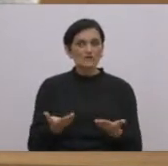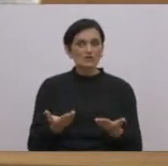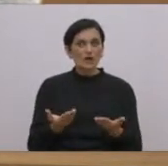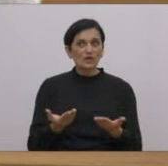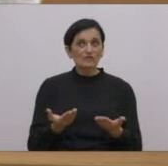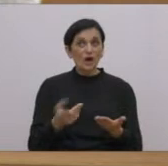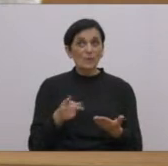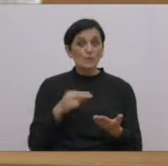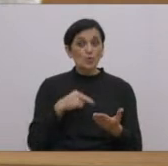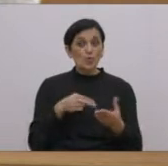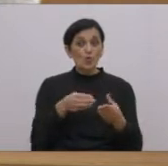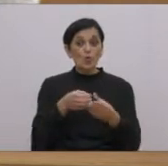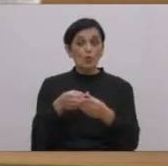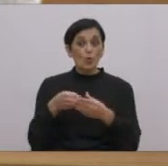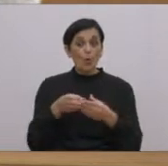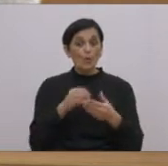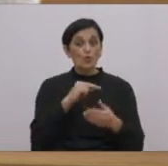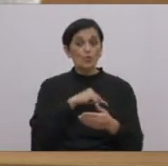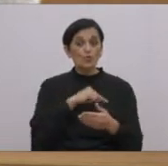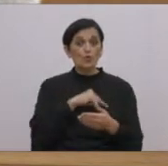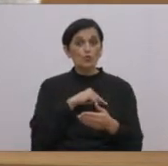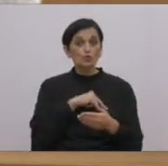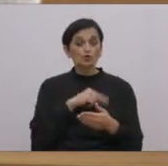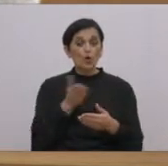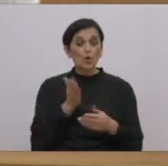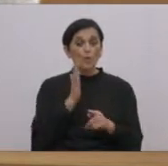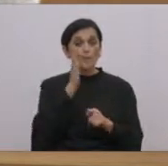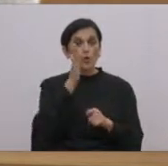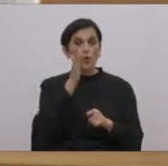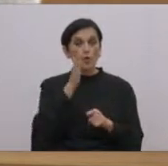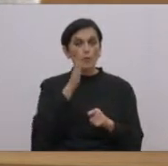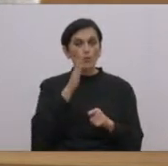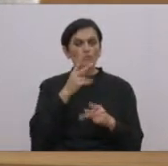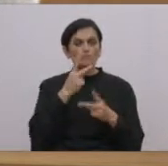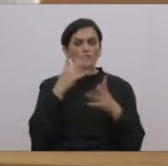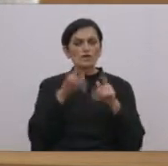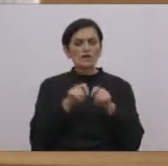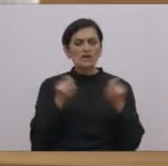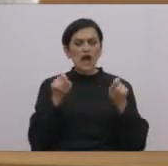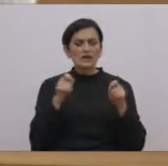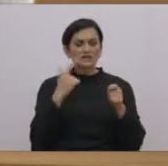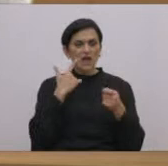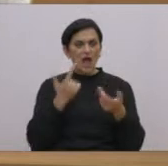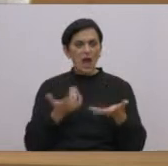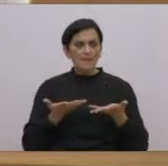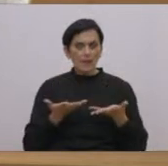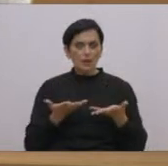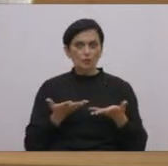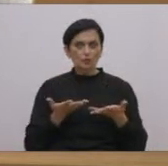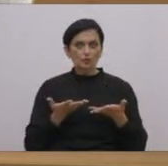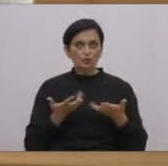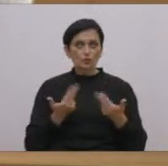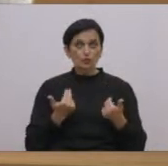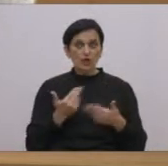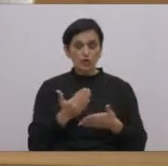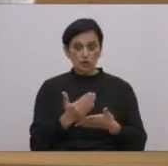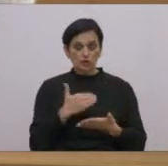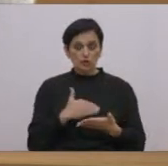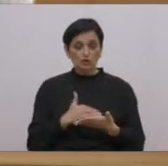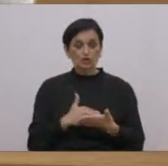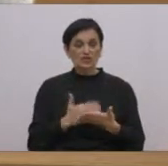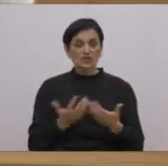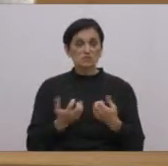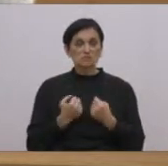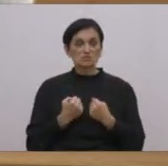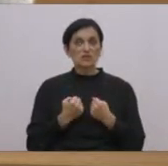ამ კომპანიების მუშაობა გავხადოთ უფრო კონკრეტული, უფრო ეფექტური და შედეგი მოკლედ